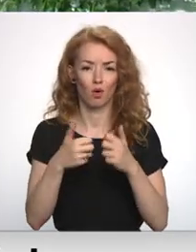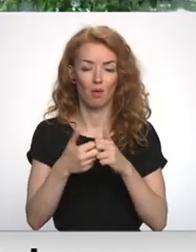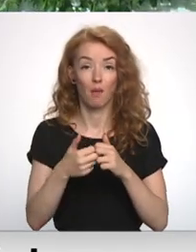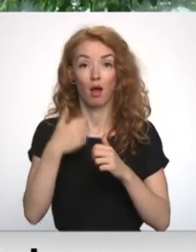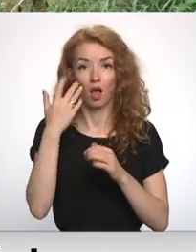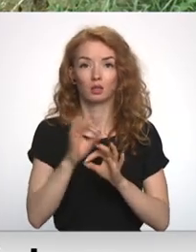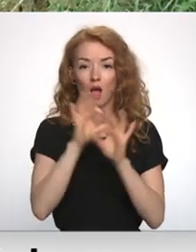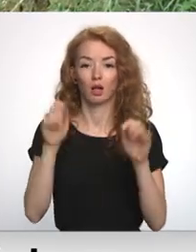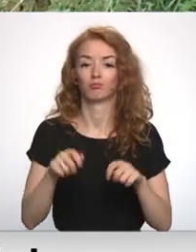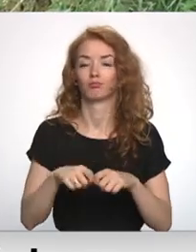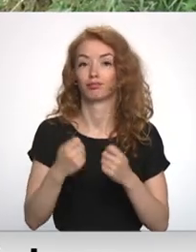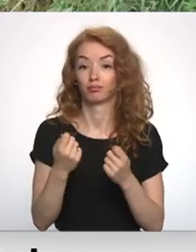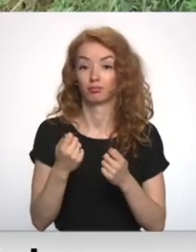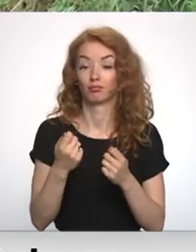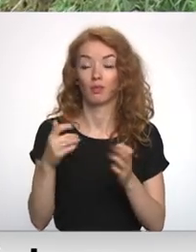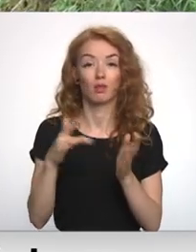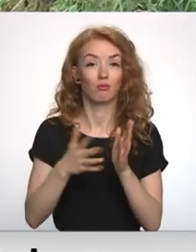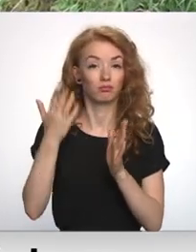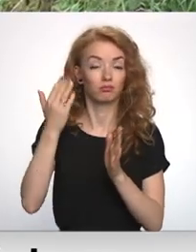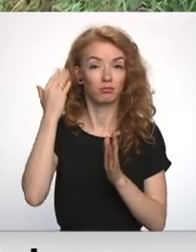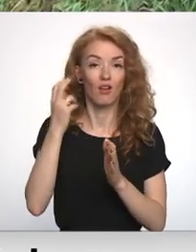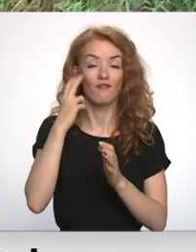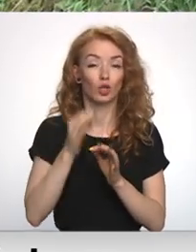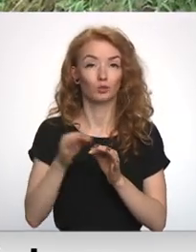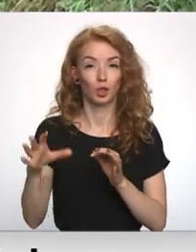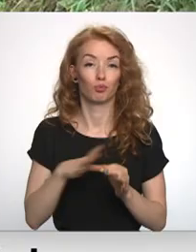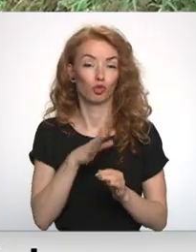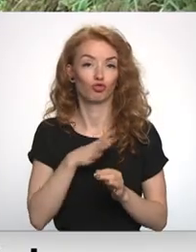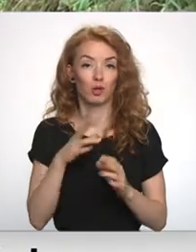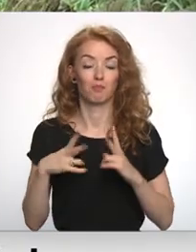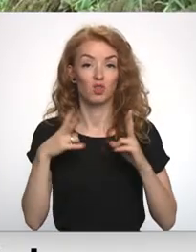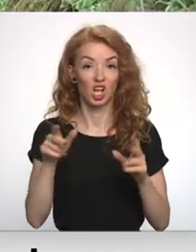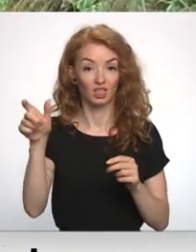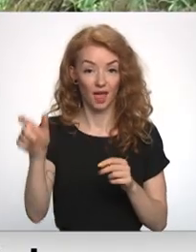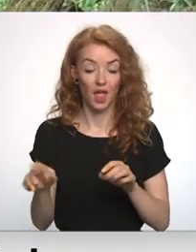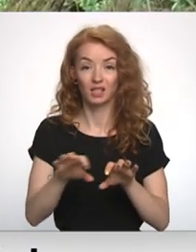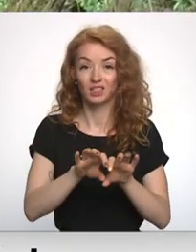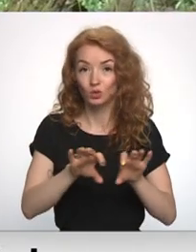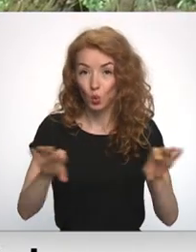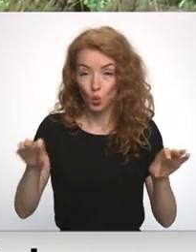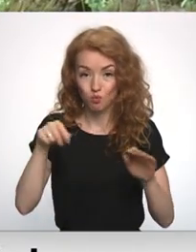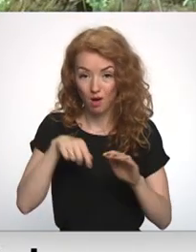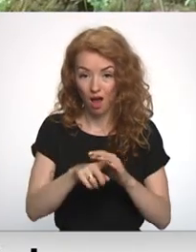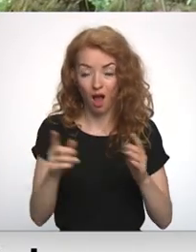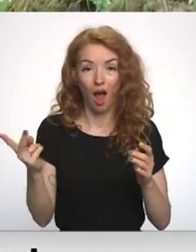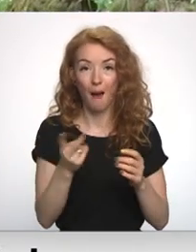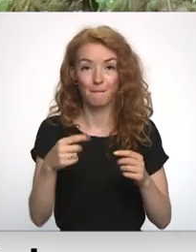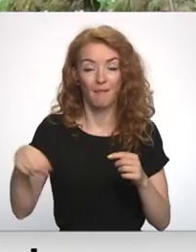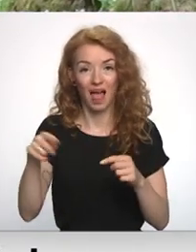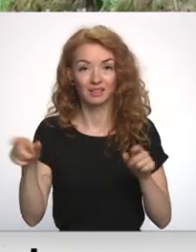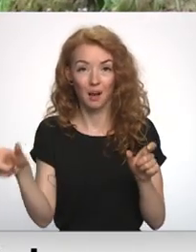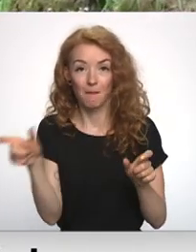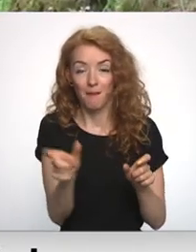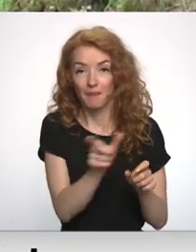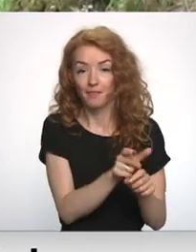nesāka plīst. Kā skaidro kādreizējā vecumnieku novada bijušais priekšsēdes cauruli, kas savieno abus ezerus pa nelielam